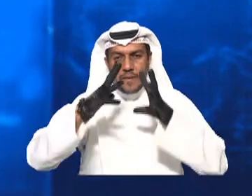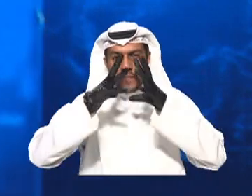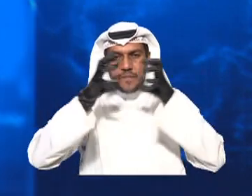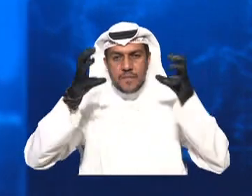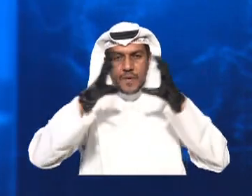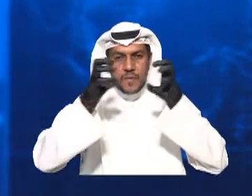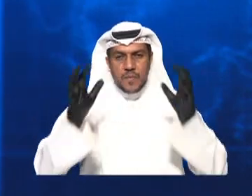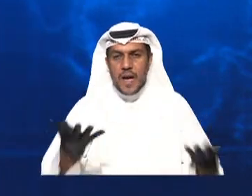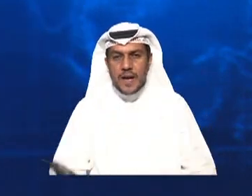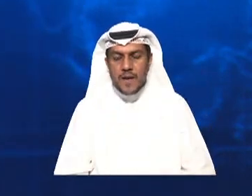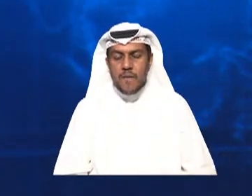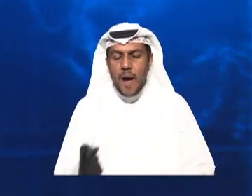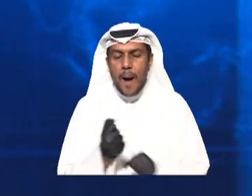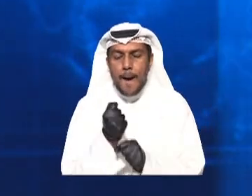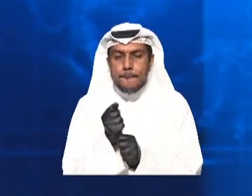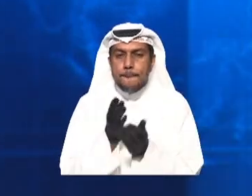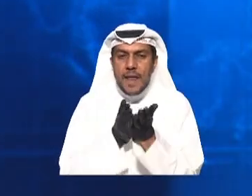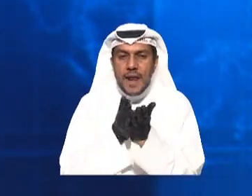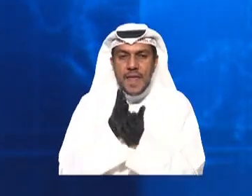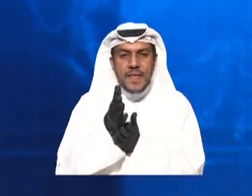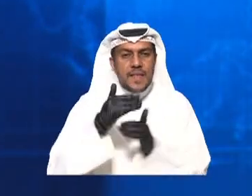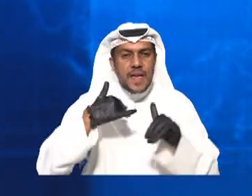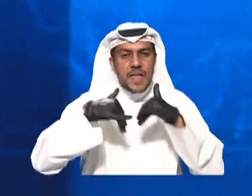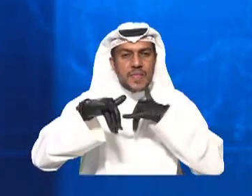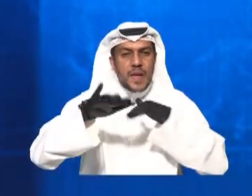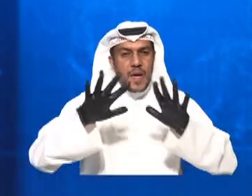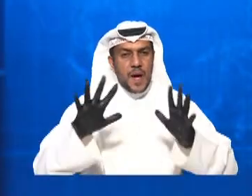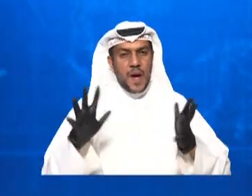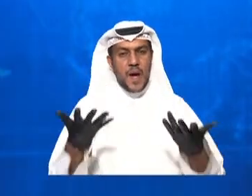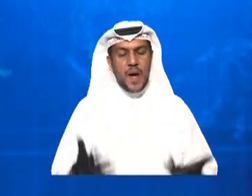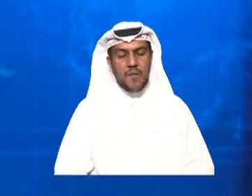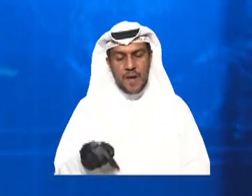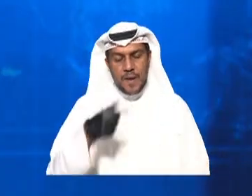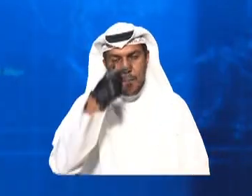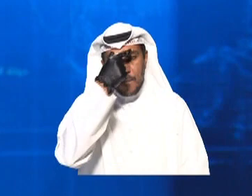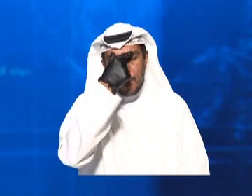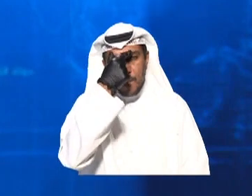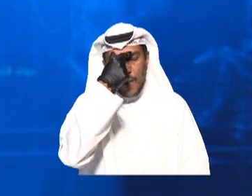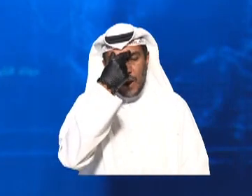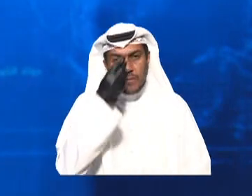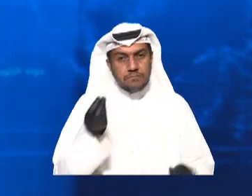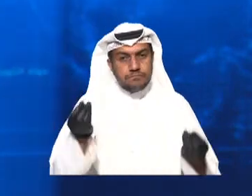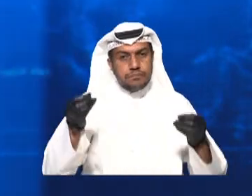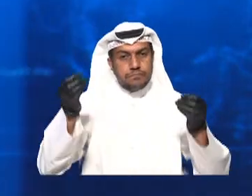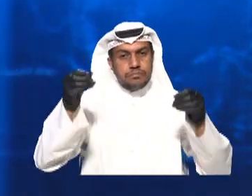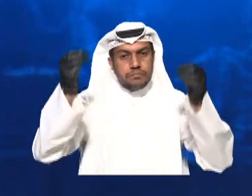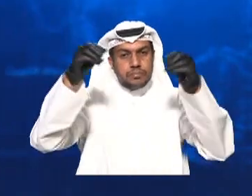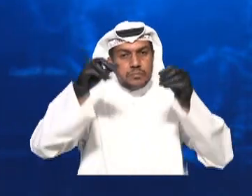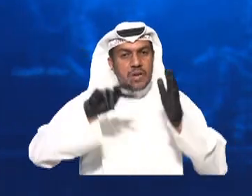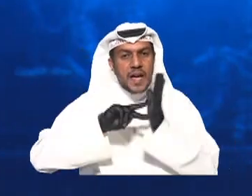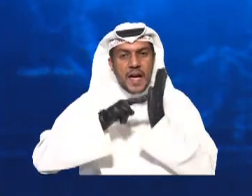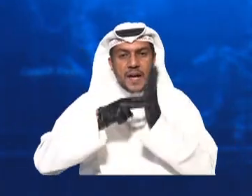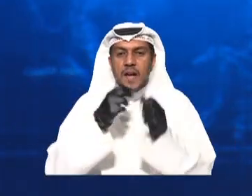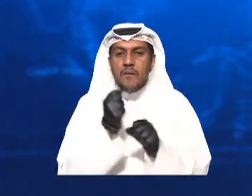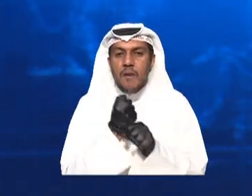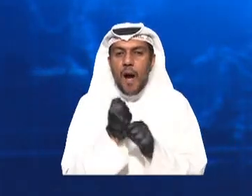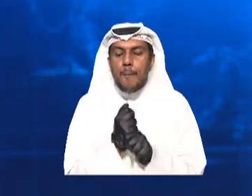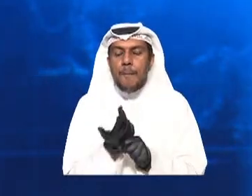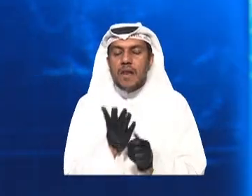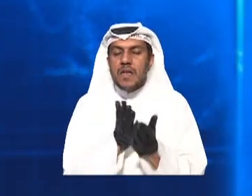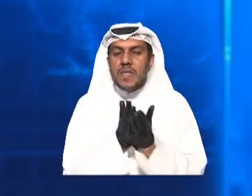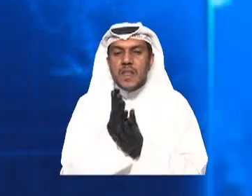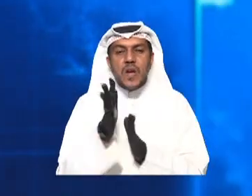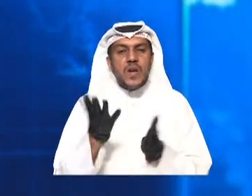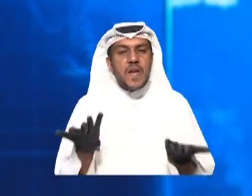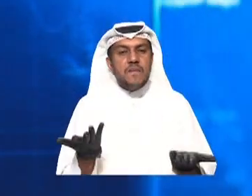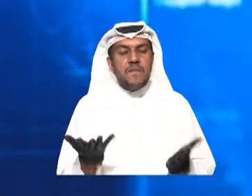الوزارة الصحة خاصة مع تزايد أعداد الإصابات والخطط المتبعة في تعاملها مع هذا الوباء،